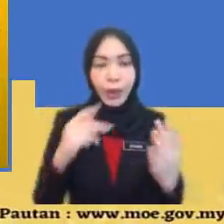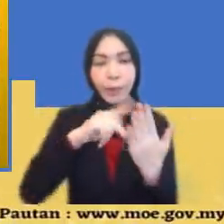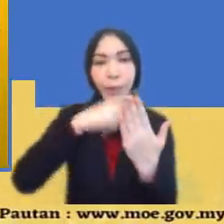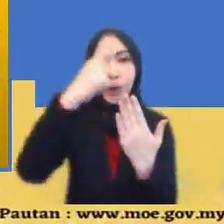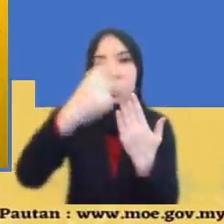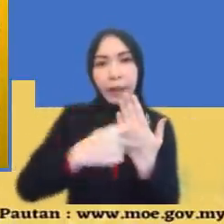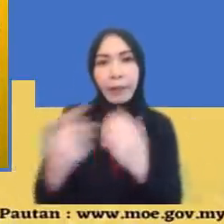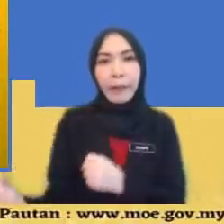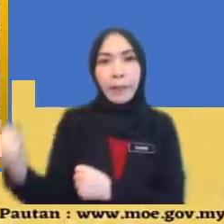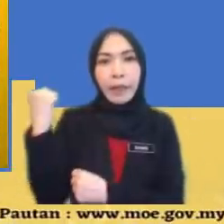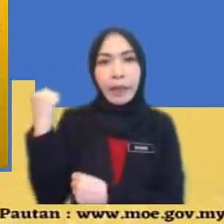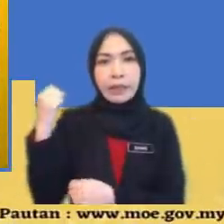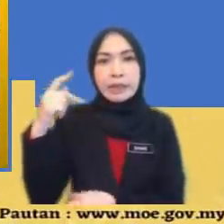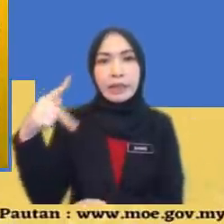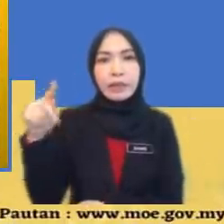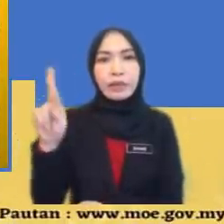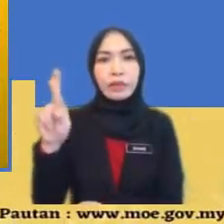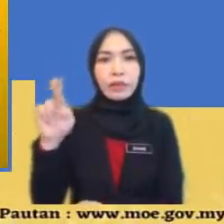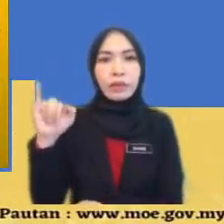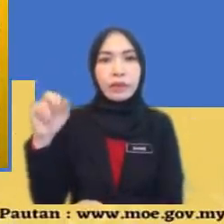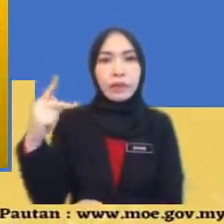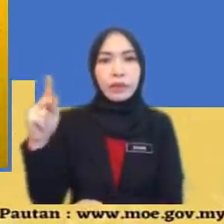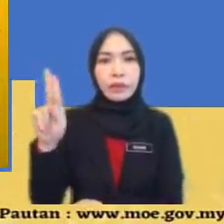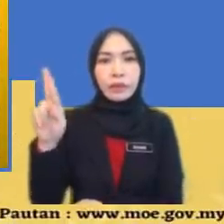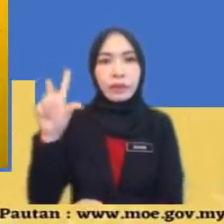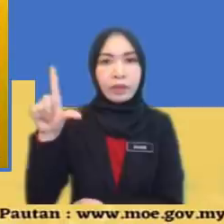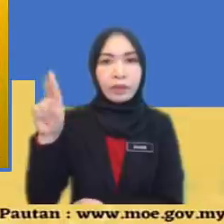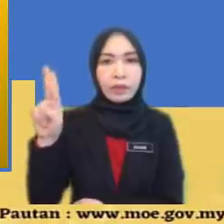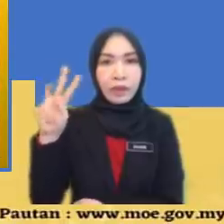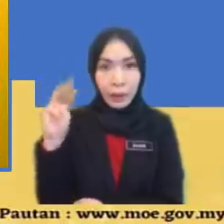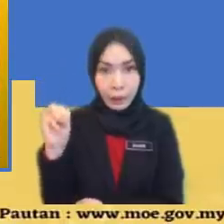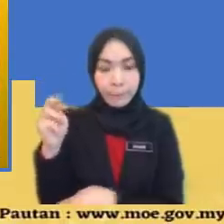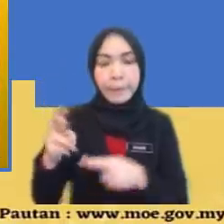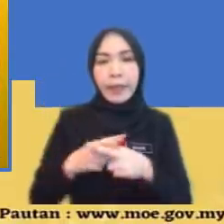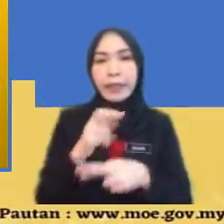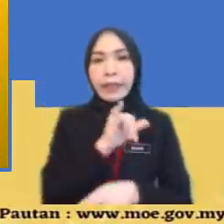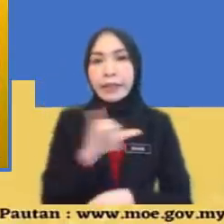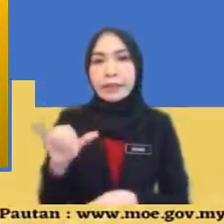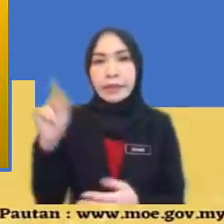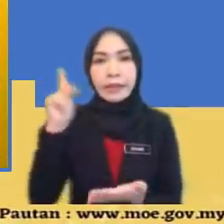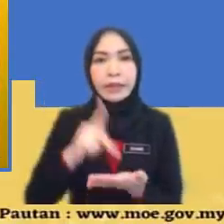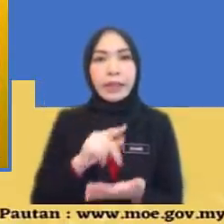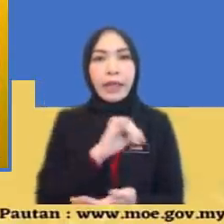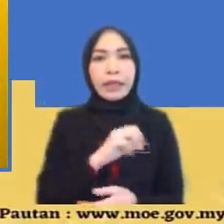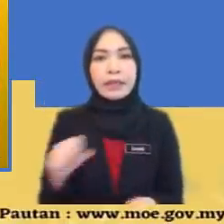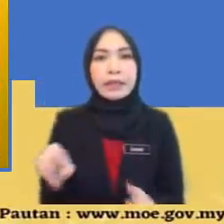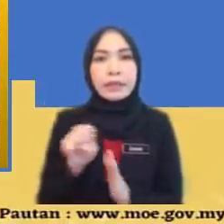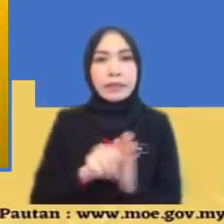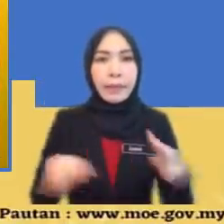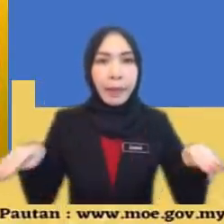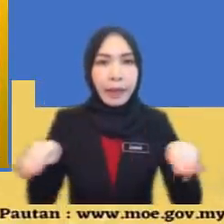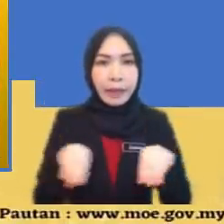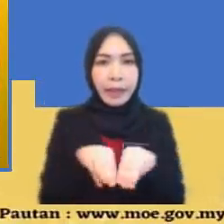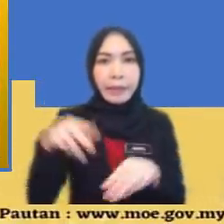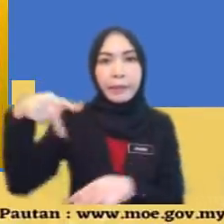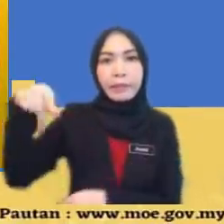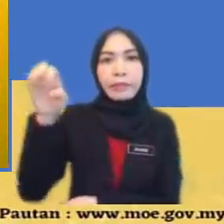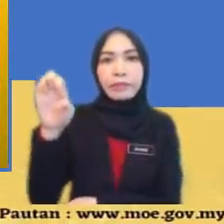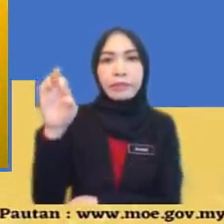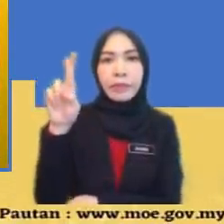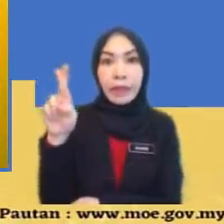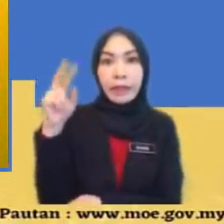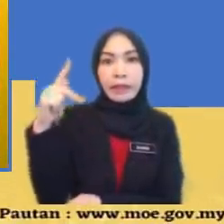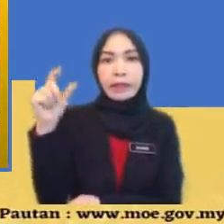pelaksanaan kurikulum ringkasnya dikenali sebagai bekas aku program ini memberi fokus yang